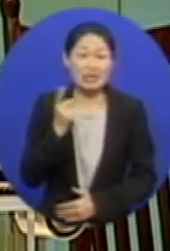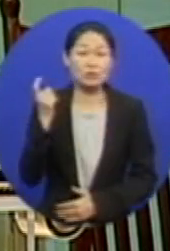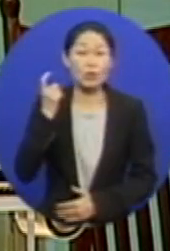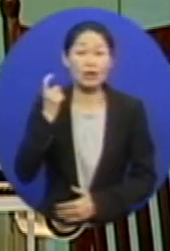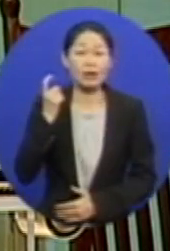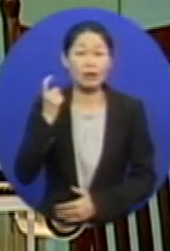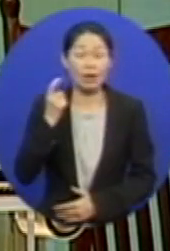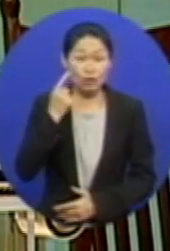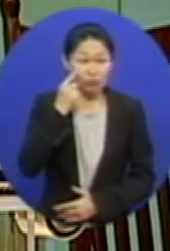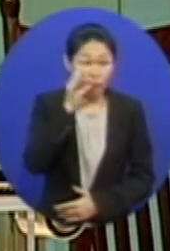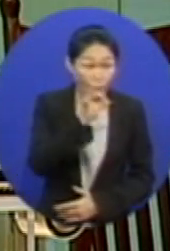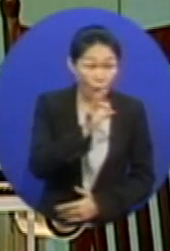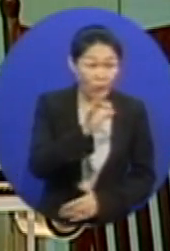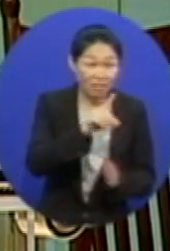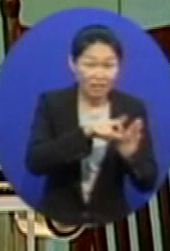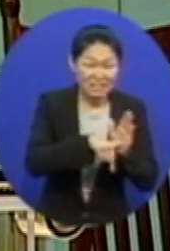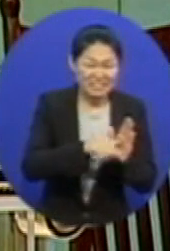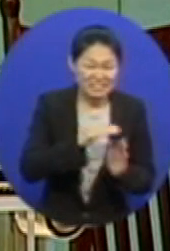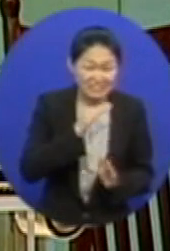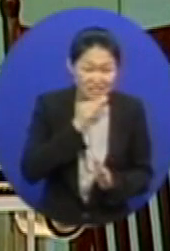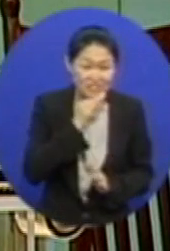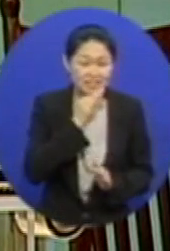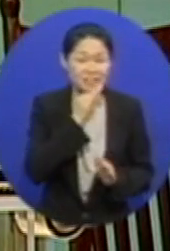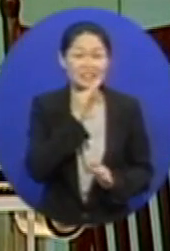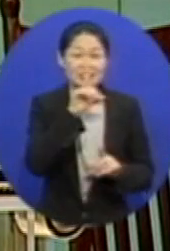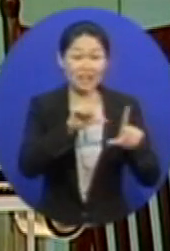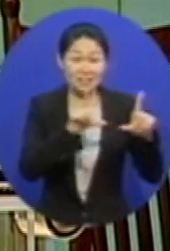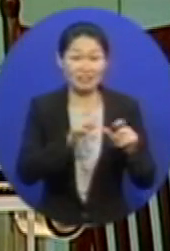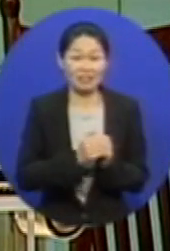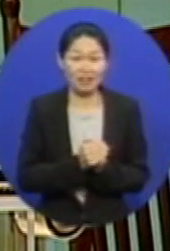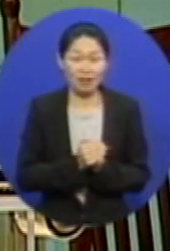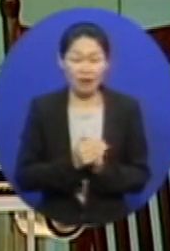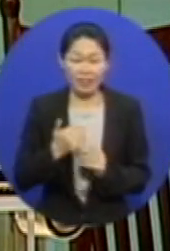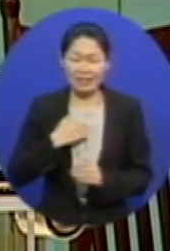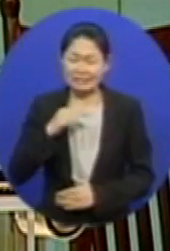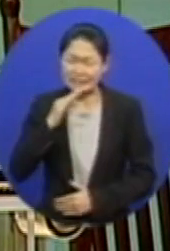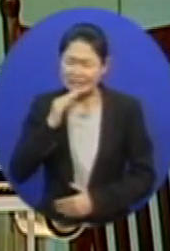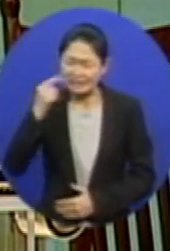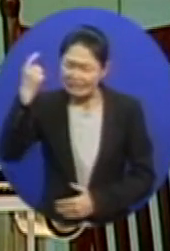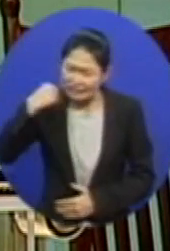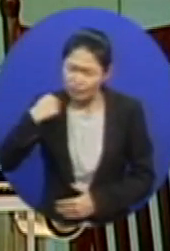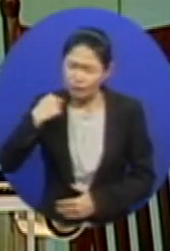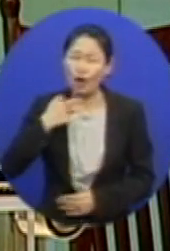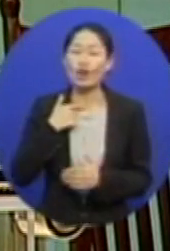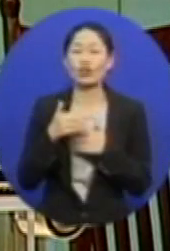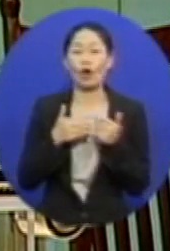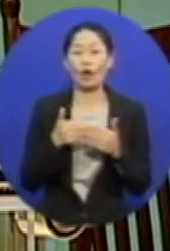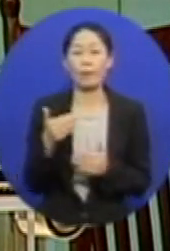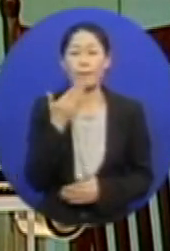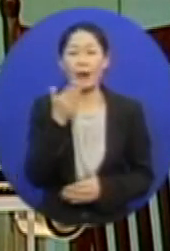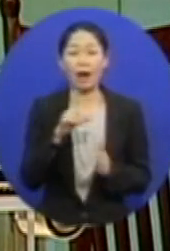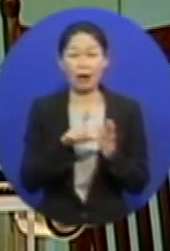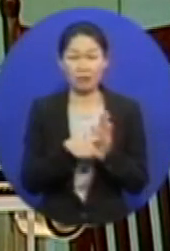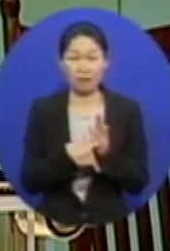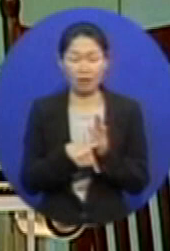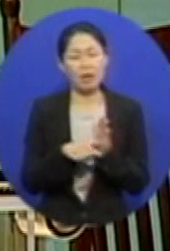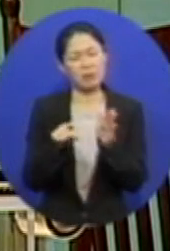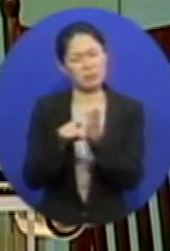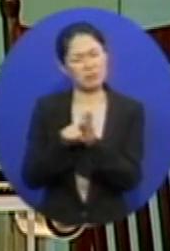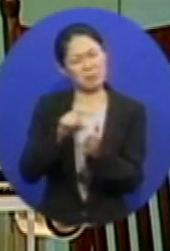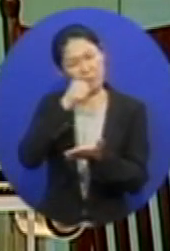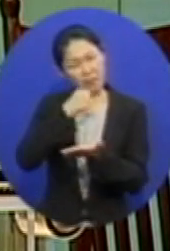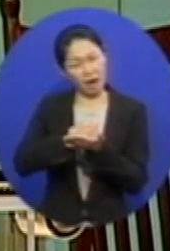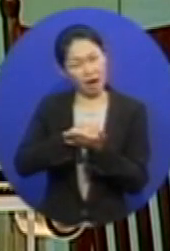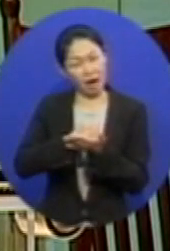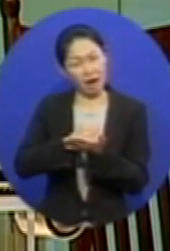눈으로 보아야 그게 사실이고 내가 실제로 느낌으로 경험을 해보아야 믿을만 하는